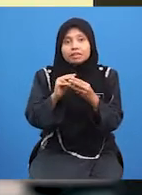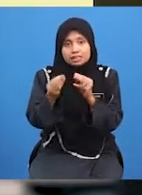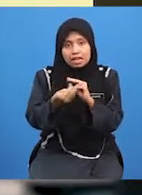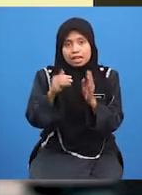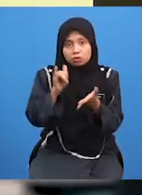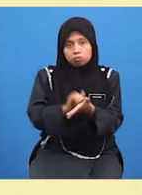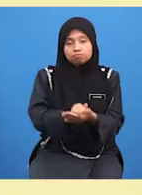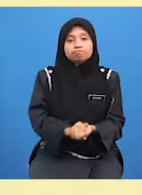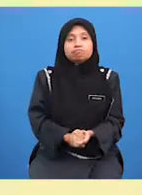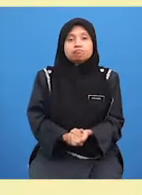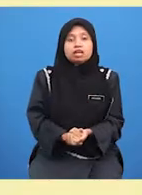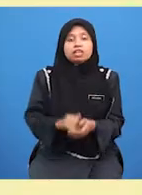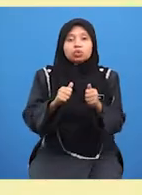tersebut.